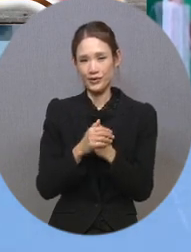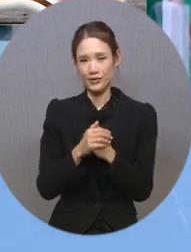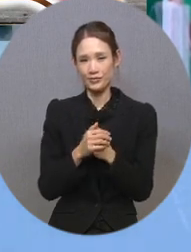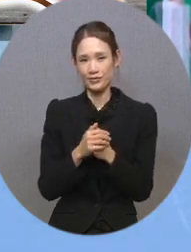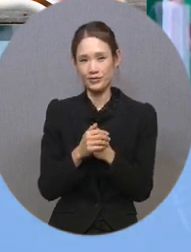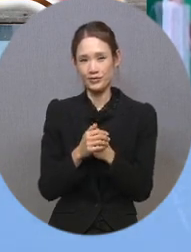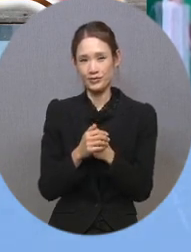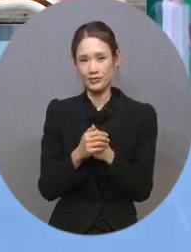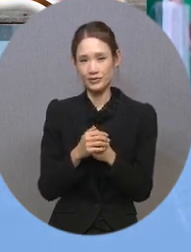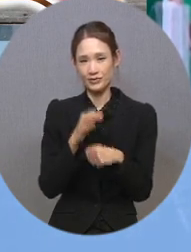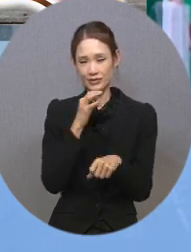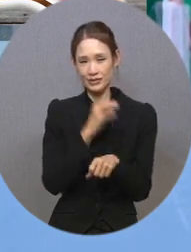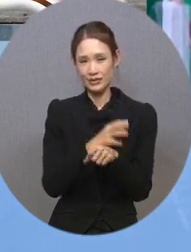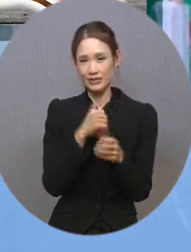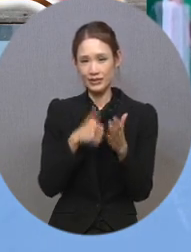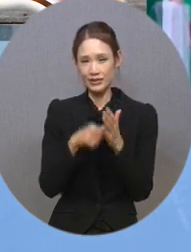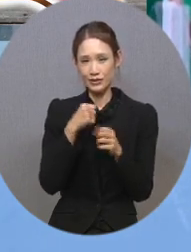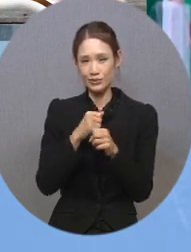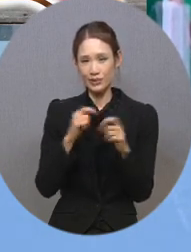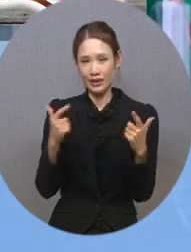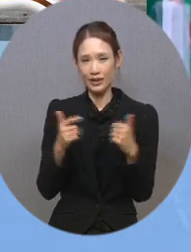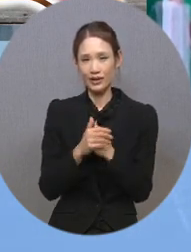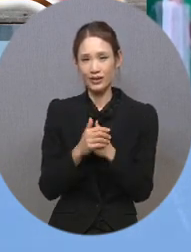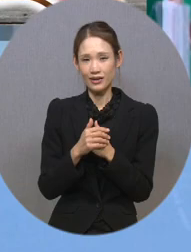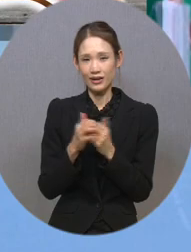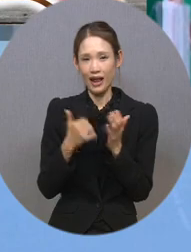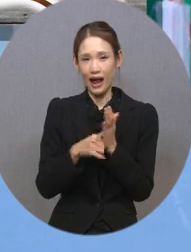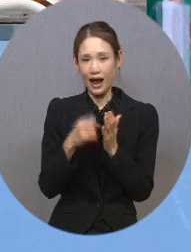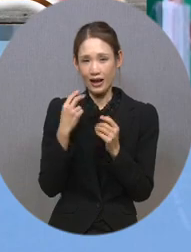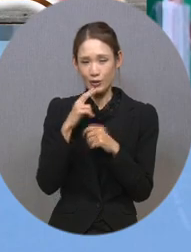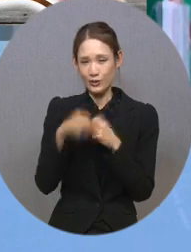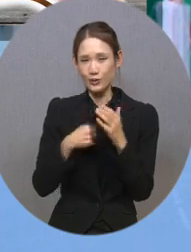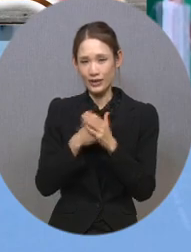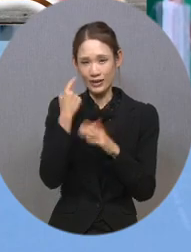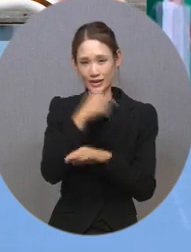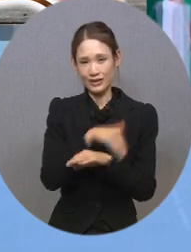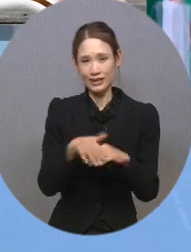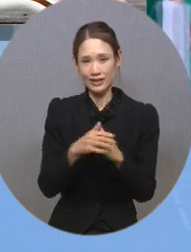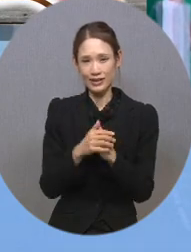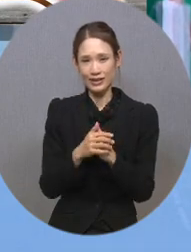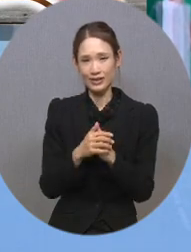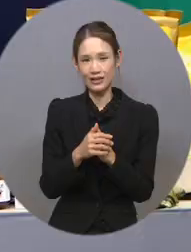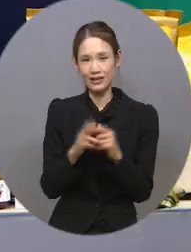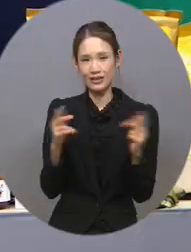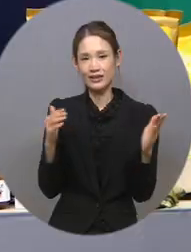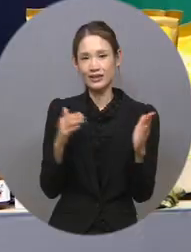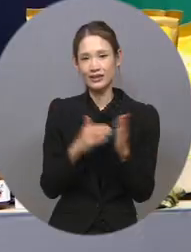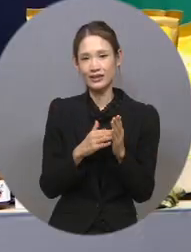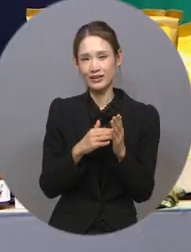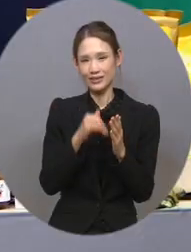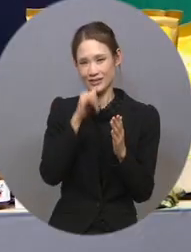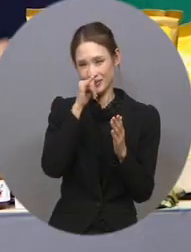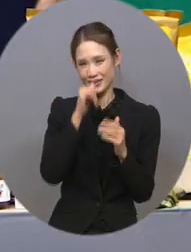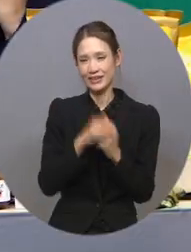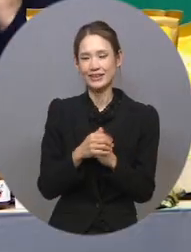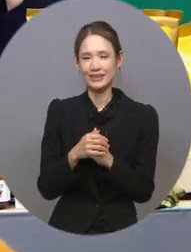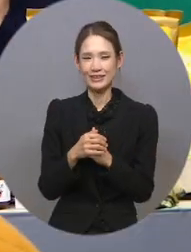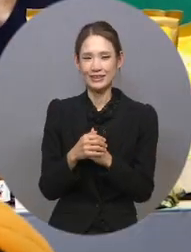있습니다. 단순한 생육뿐만 아니라 가공품에도 이제 도전을 할 예정이니까요. 여기까지!